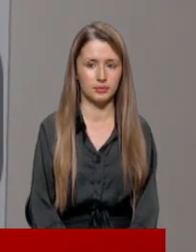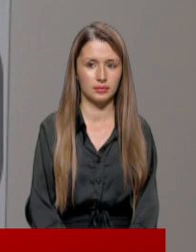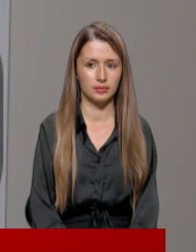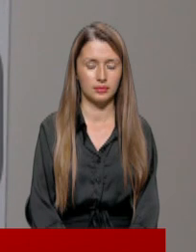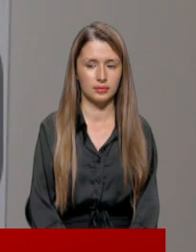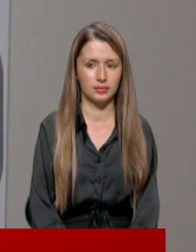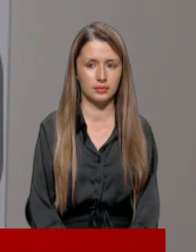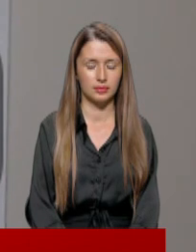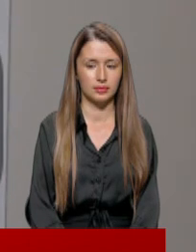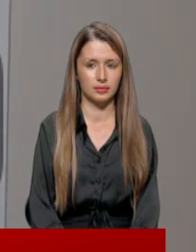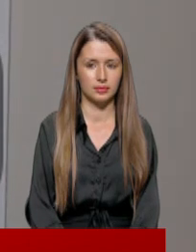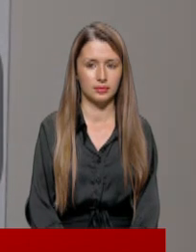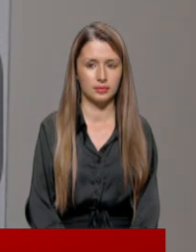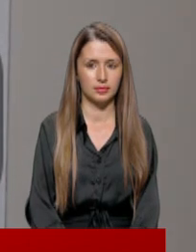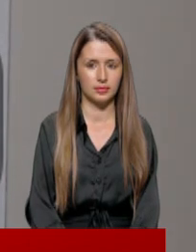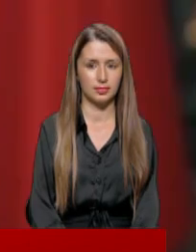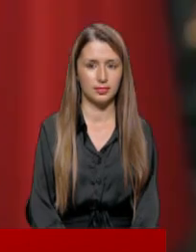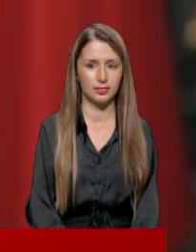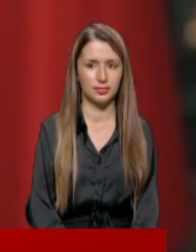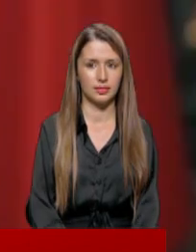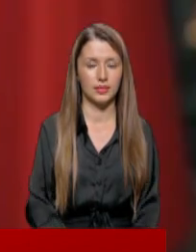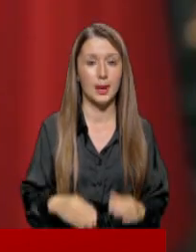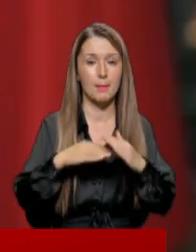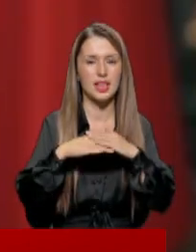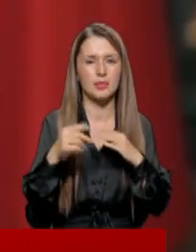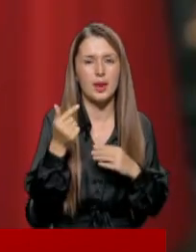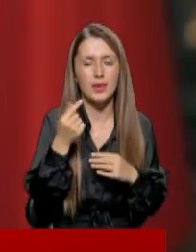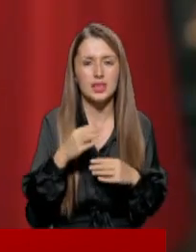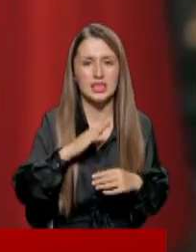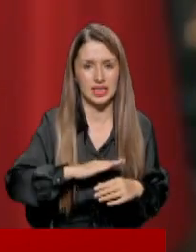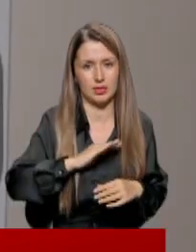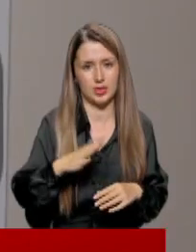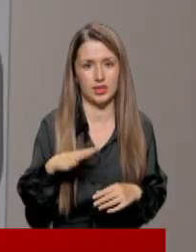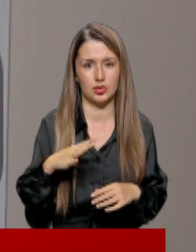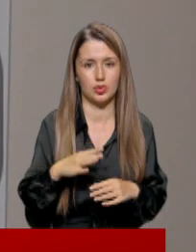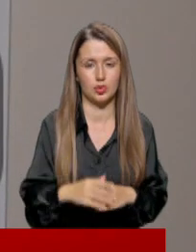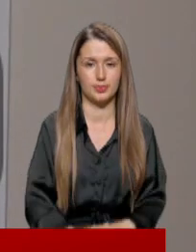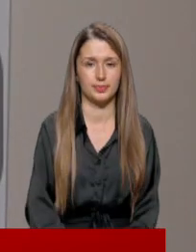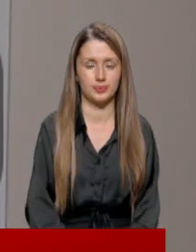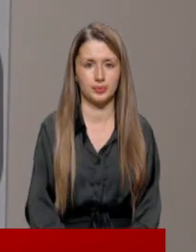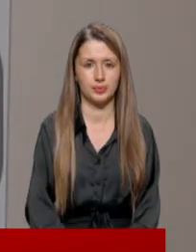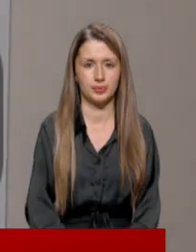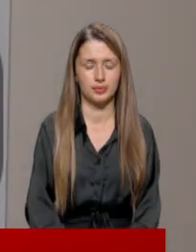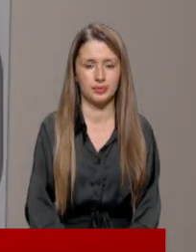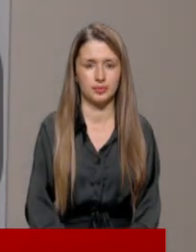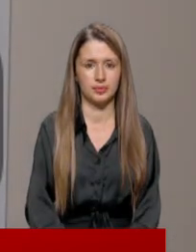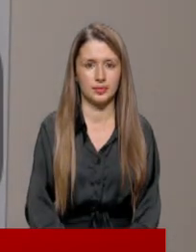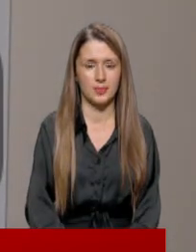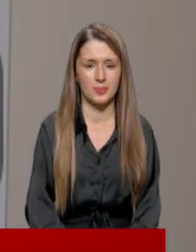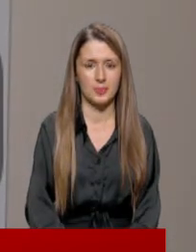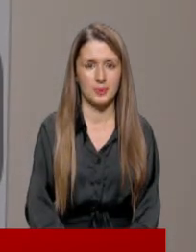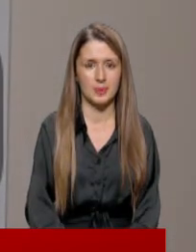enflasyon %200'lere varmış durumda. Milletimden biraz daha sabır talep ediyorum. Sayın Erdoğan'a bundan çare yapıyorum. Bayram